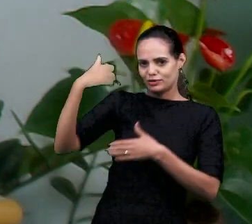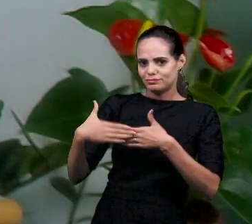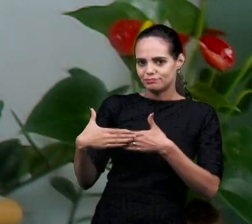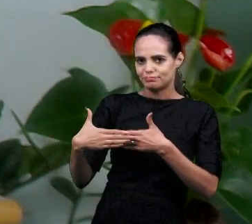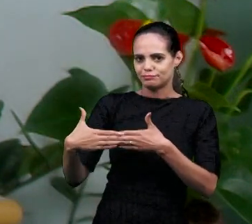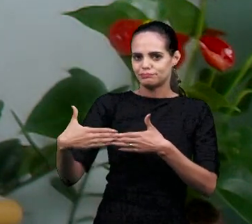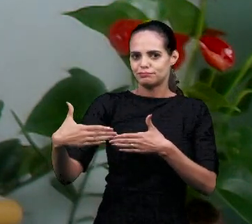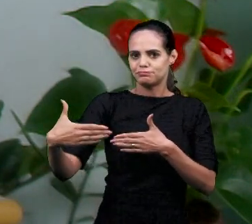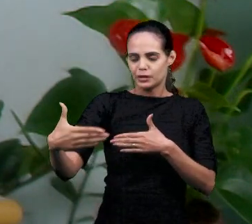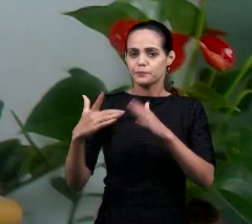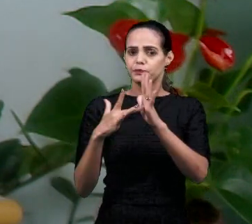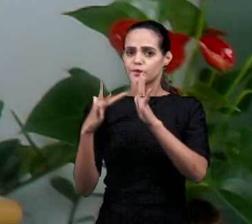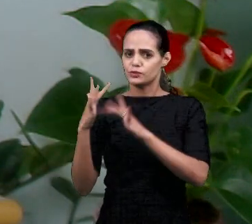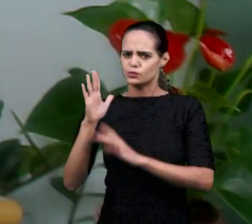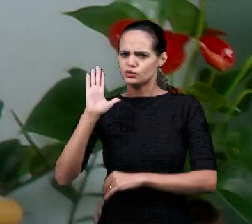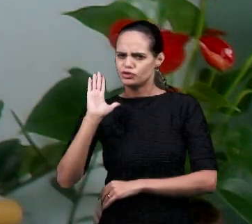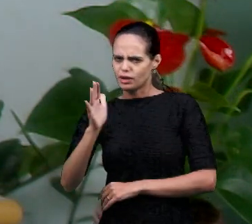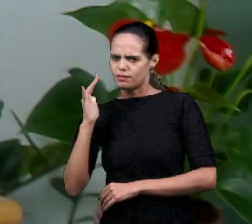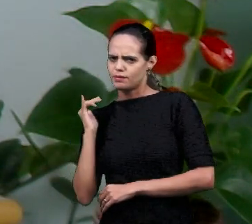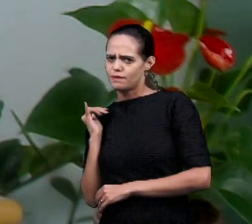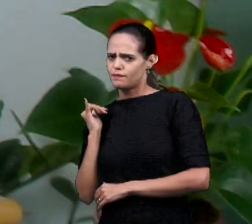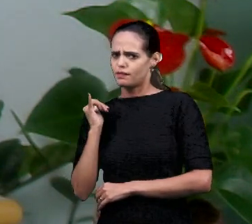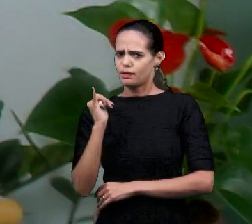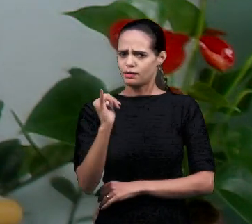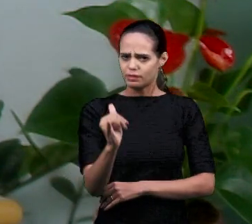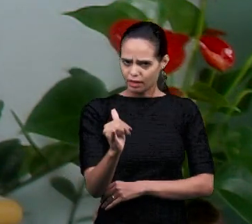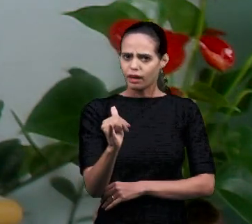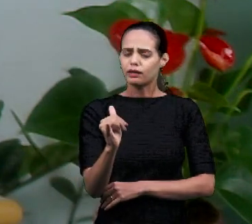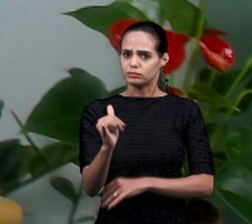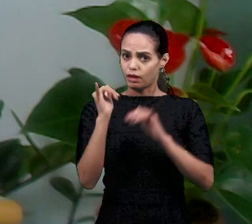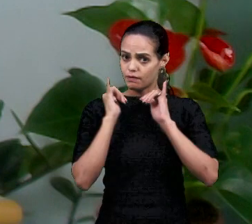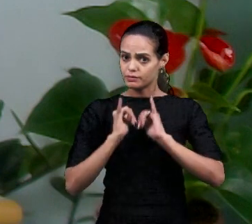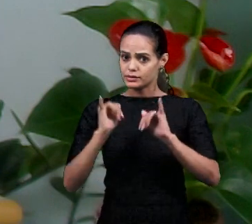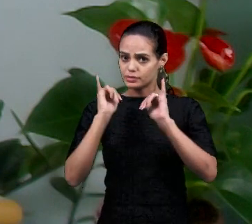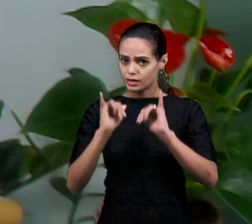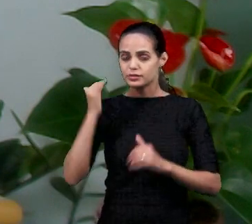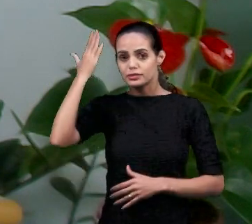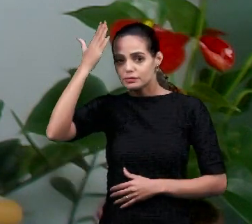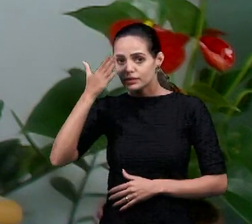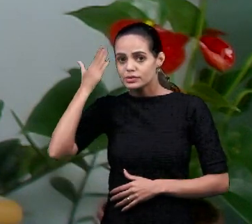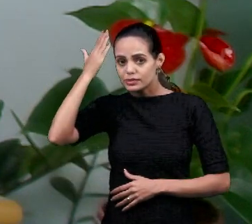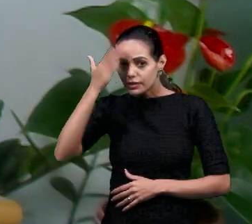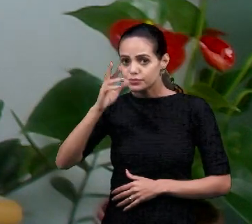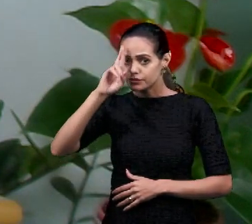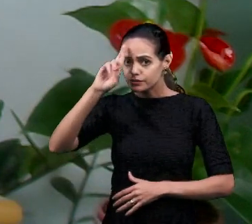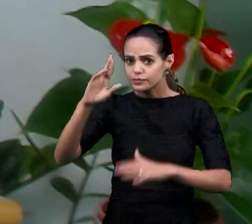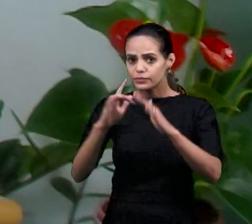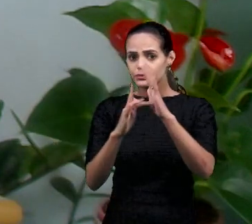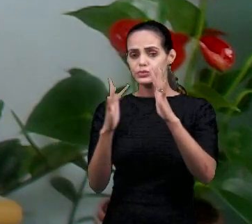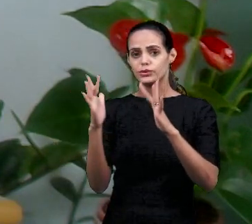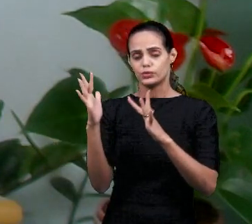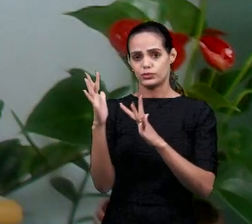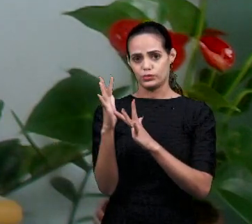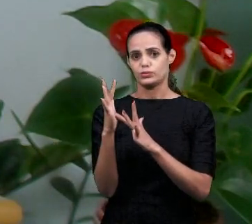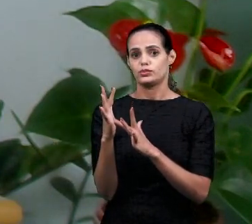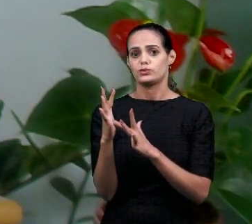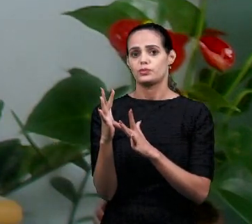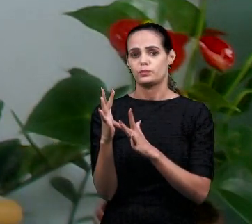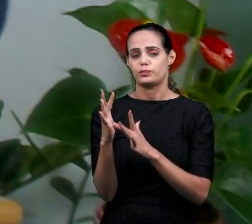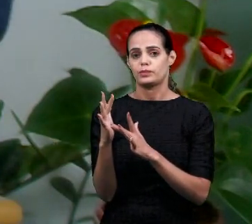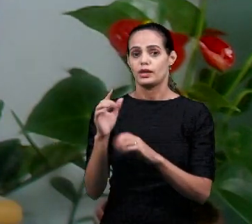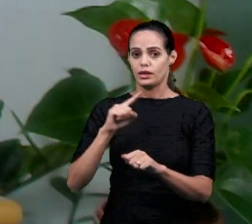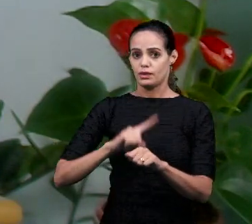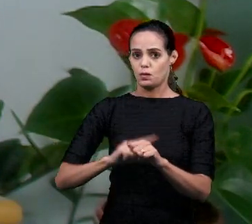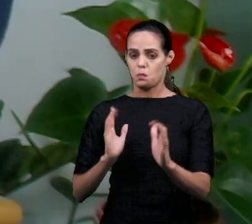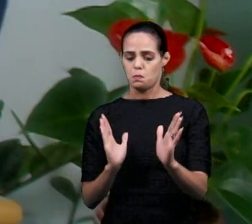déjà dans ses annonces, les prophéties, tous les messages du Seigneur Jésus parlaient de la période qui